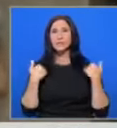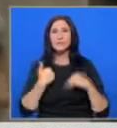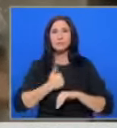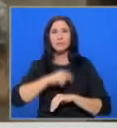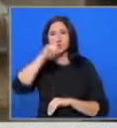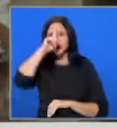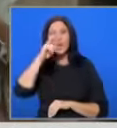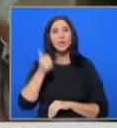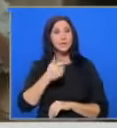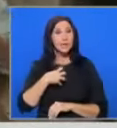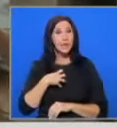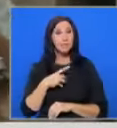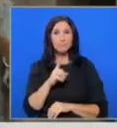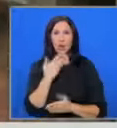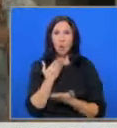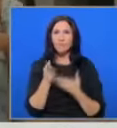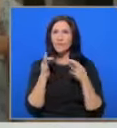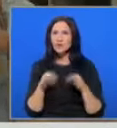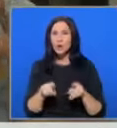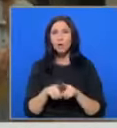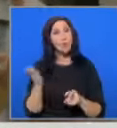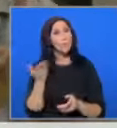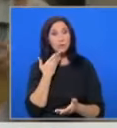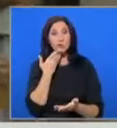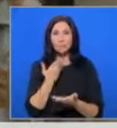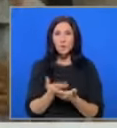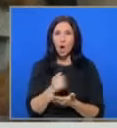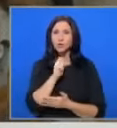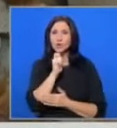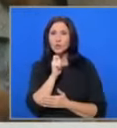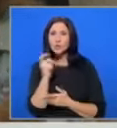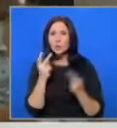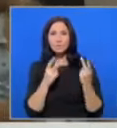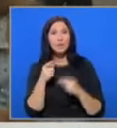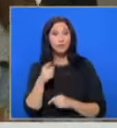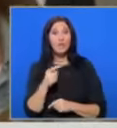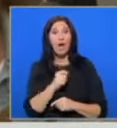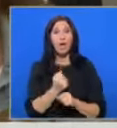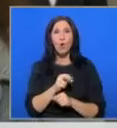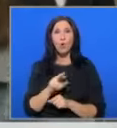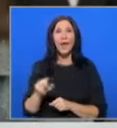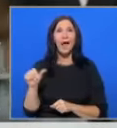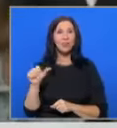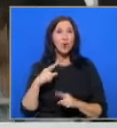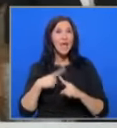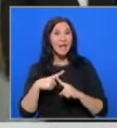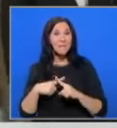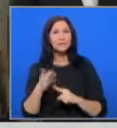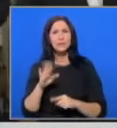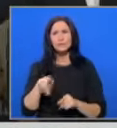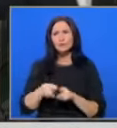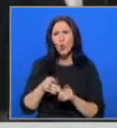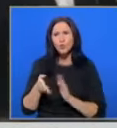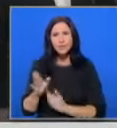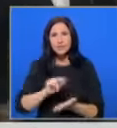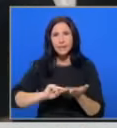столицата. Лидерът на ГЕРБ не го обяви официално, както беше обещал. А журналистите разбраха, че това е колегата Антон Хекимян, след като отиде да се регистрира